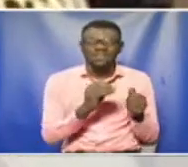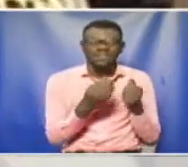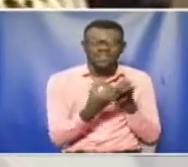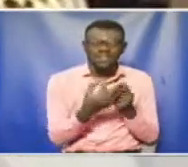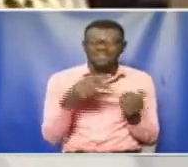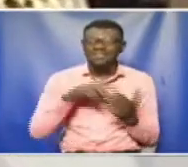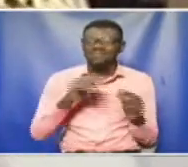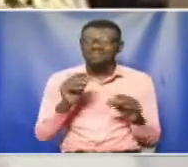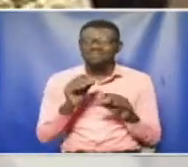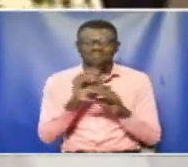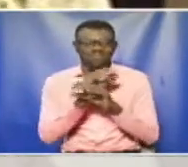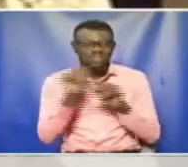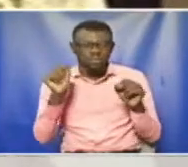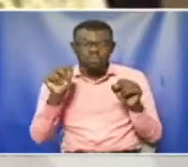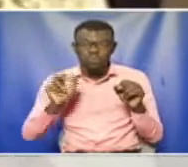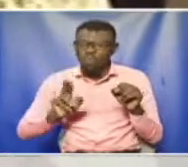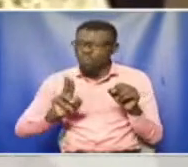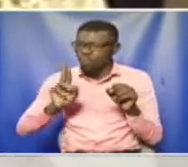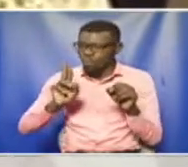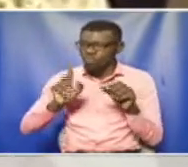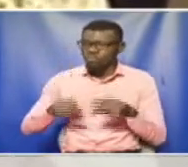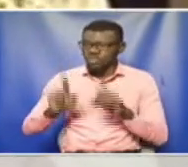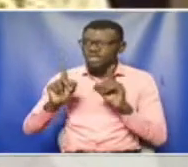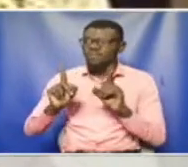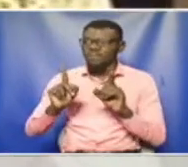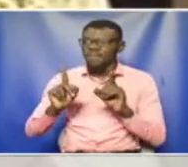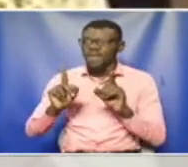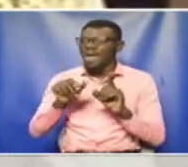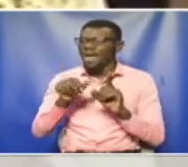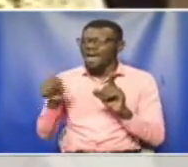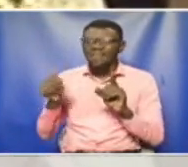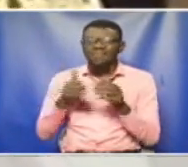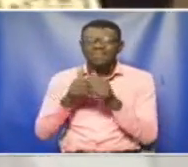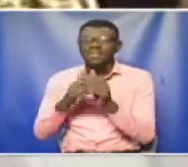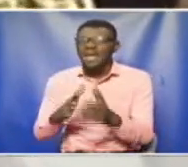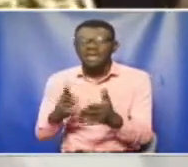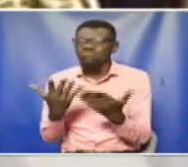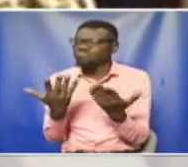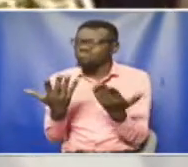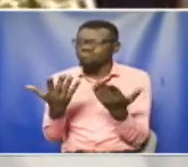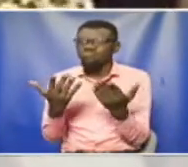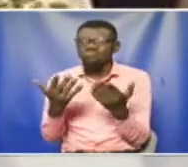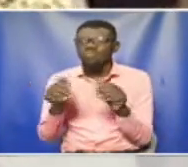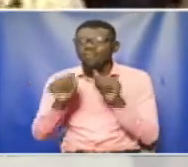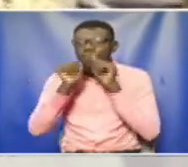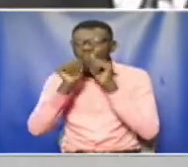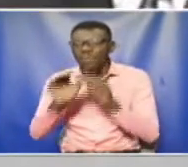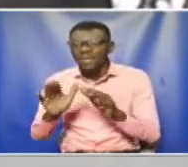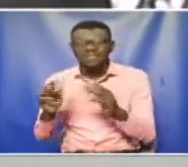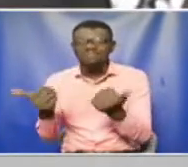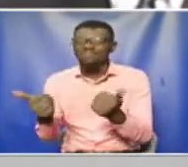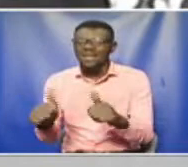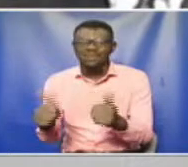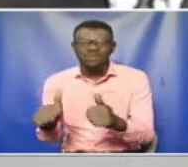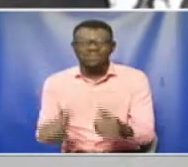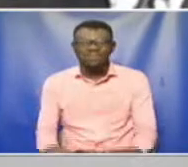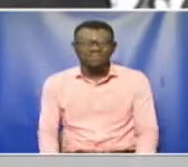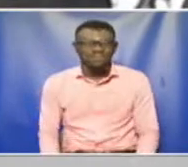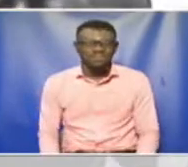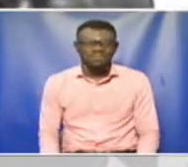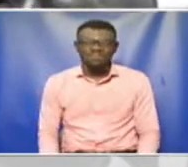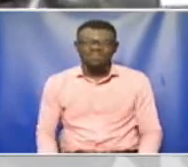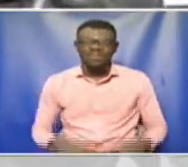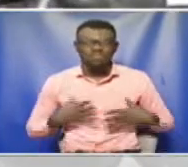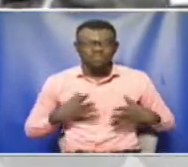na hadi kwa sasa hakuna mwanasiasa aliyetawazwa kuchukua nafasi hiyo kutoka kwake. Mtu yeyote ambaye